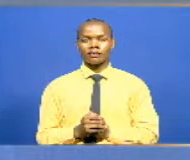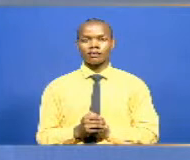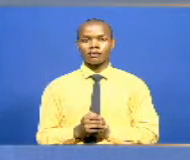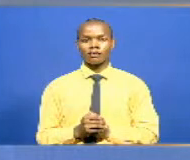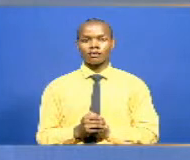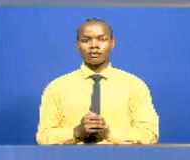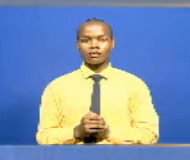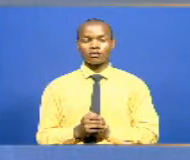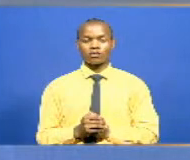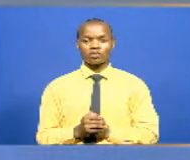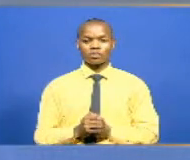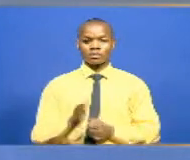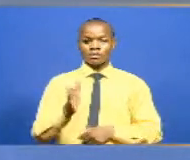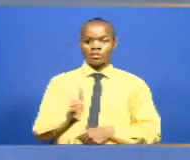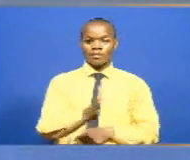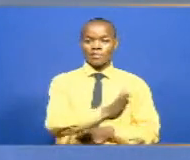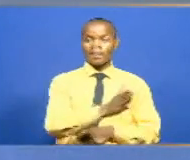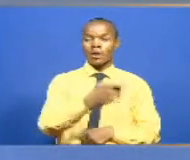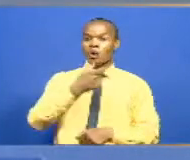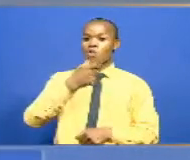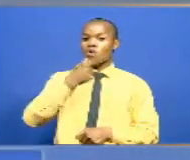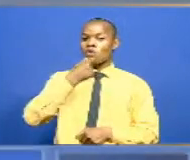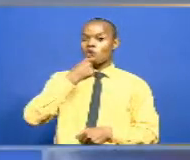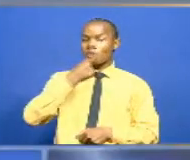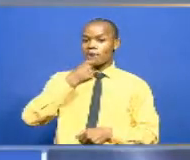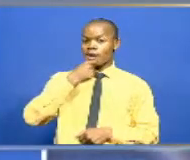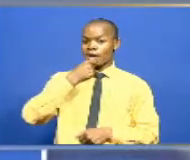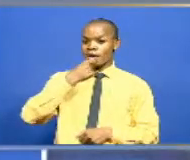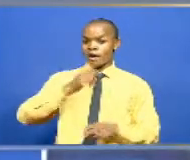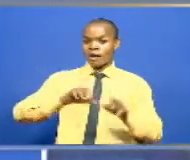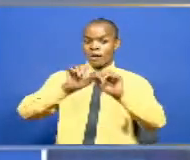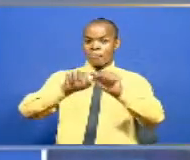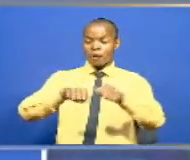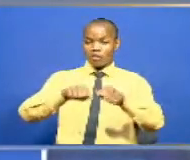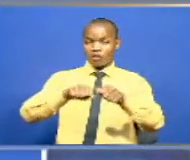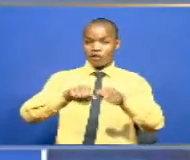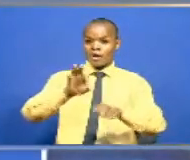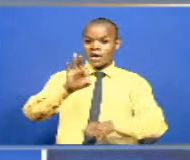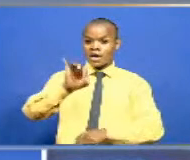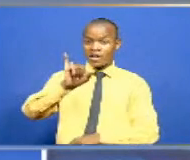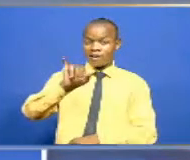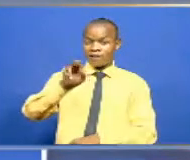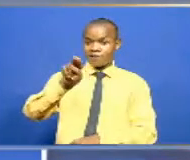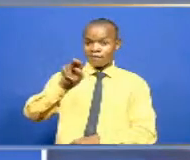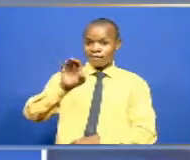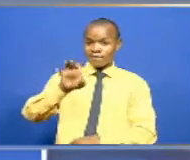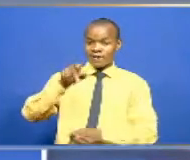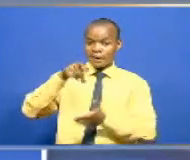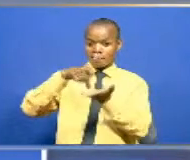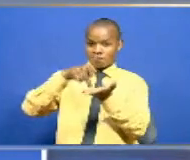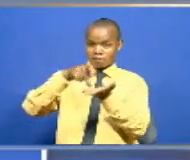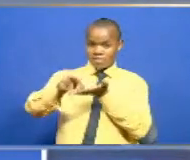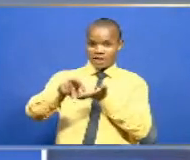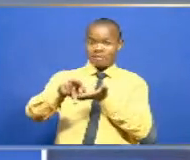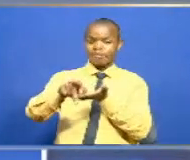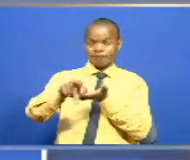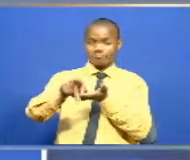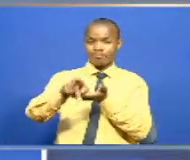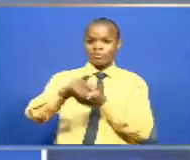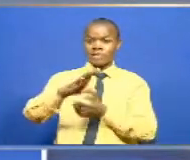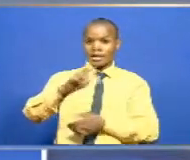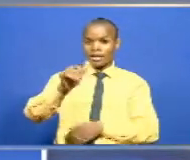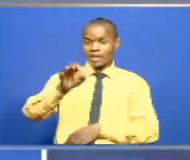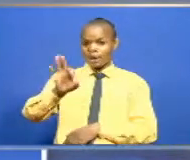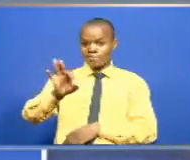Mabingwa wa humu nchini Gor Mahia huenda wakatozo faini na kupigwa marufuku na shirikisho la soka barani Afrika